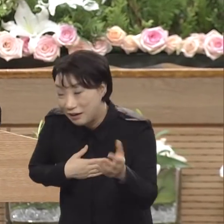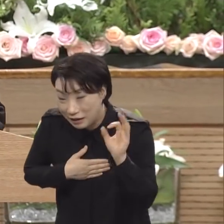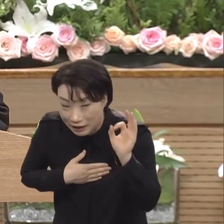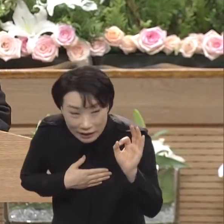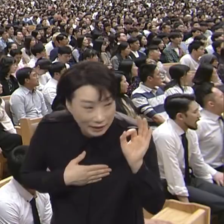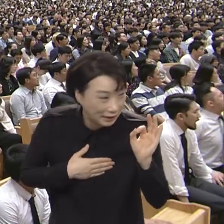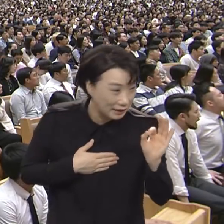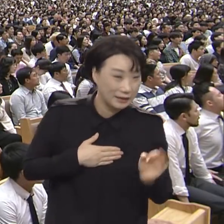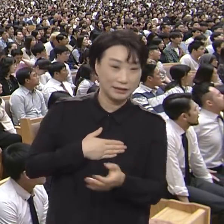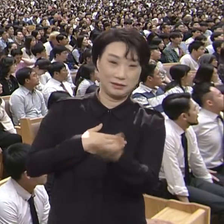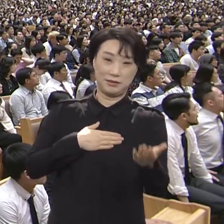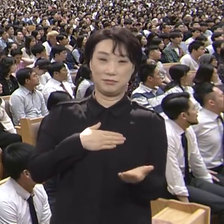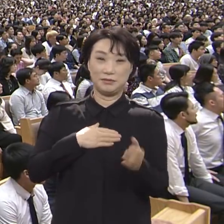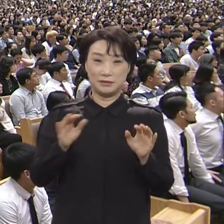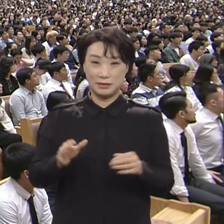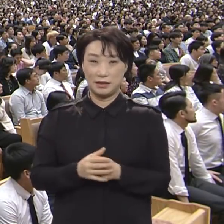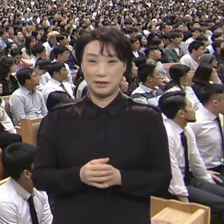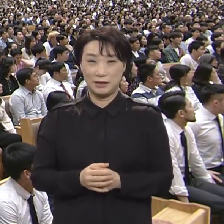알아들었어요?